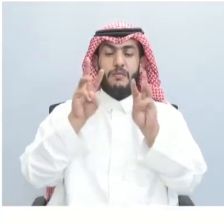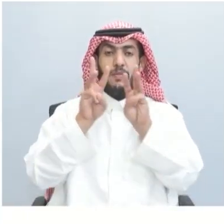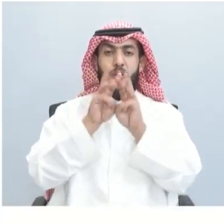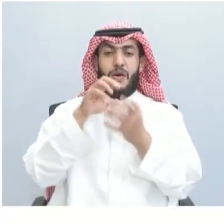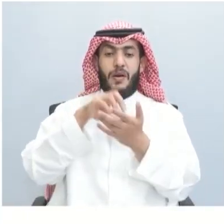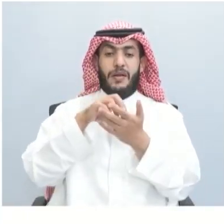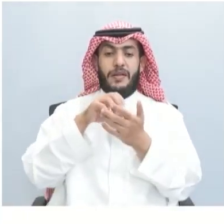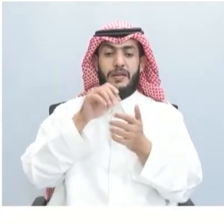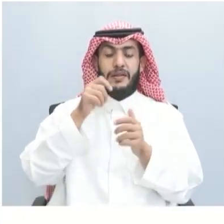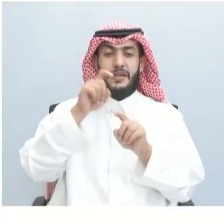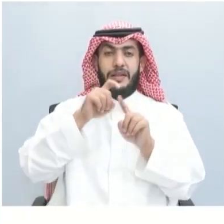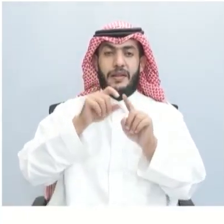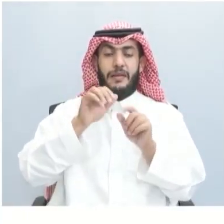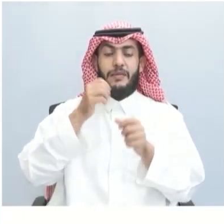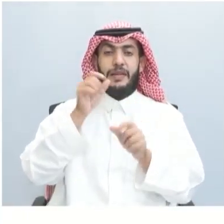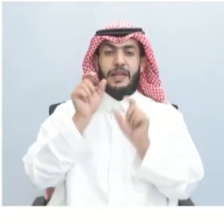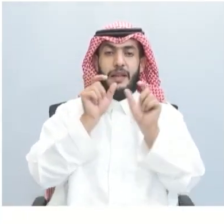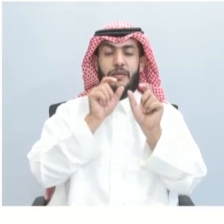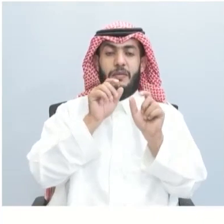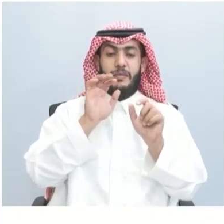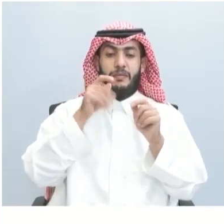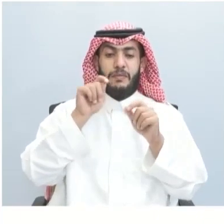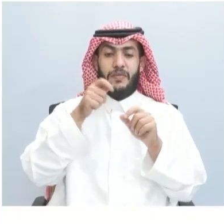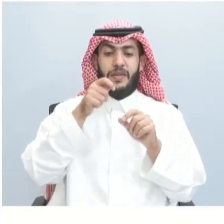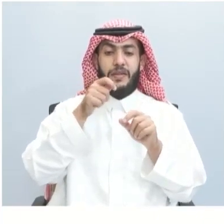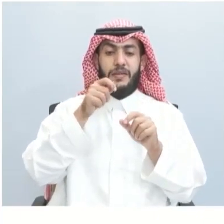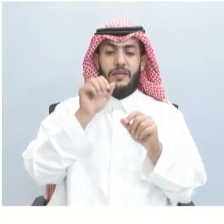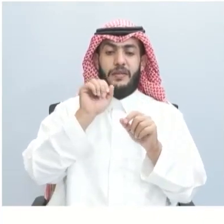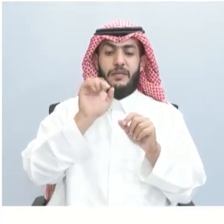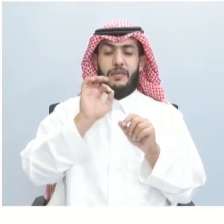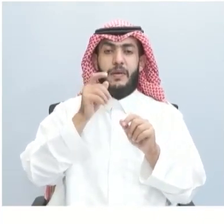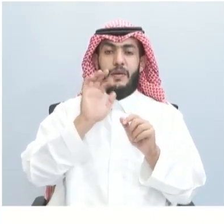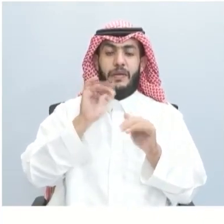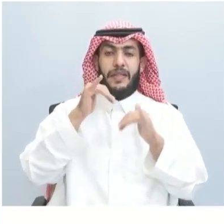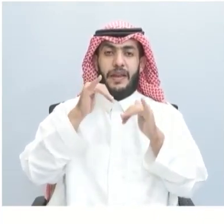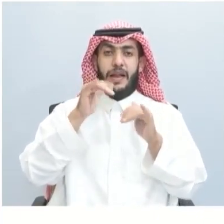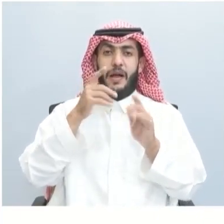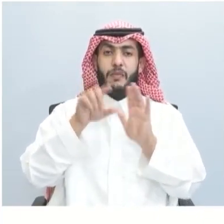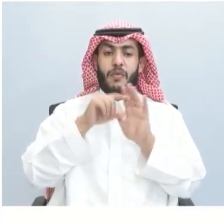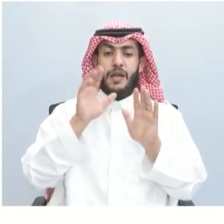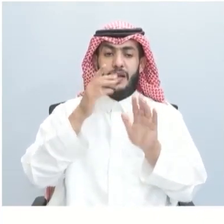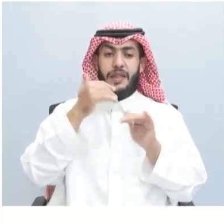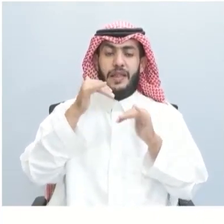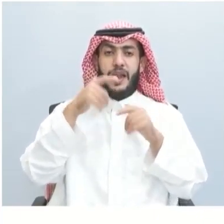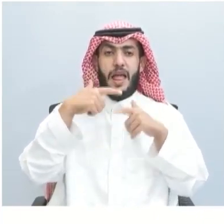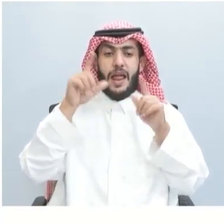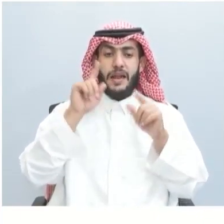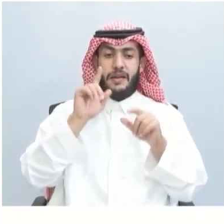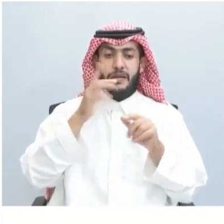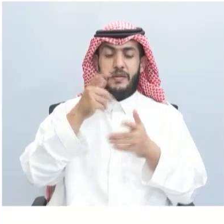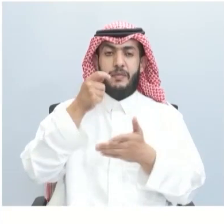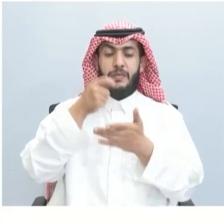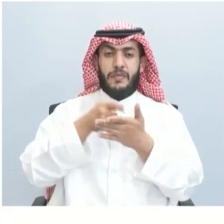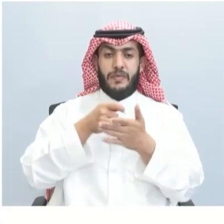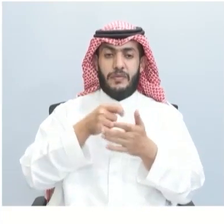عن طريق نتائج البحث باستخدام الكلمات المفتاحيه المتعلقه بمحتواه وليس عن طريق الاعلانات